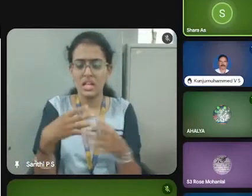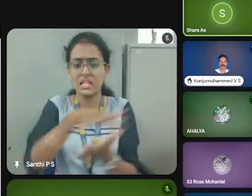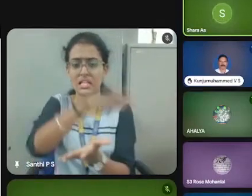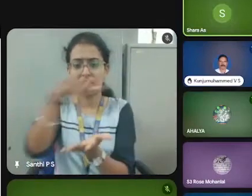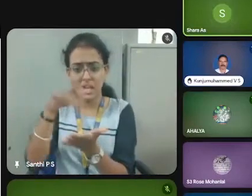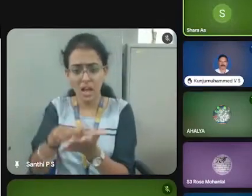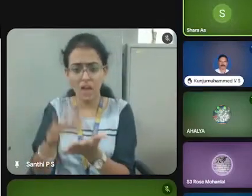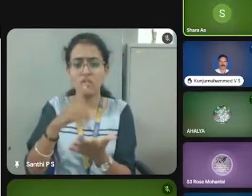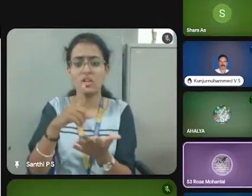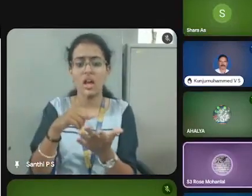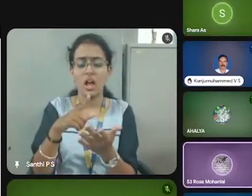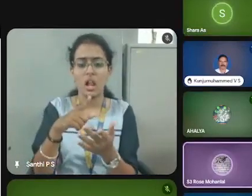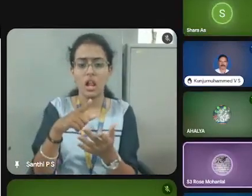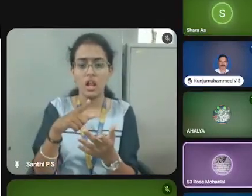കോഴ്സ് ഉണ്ട്.